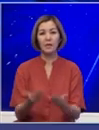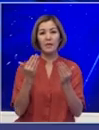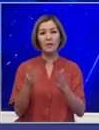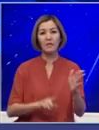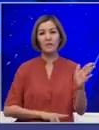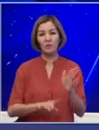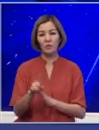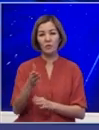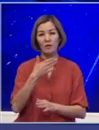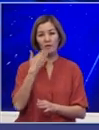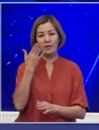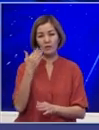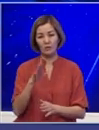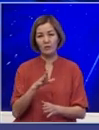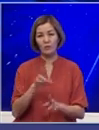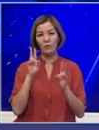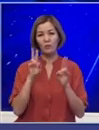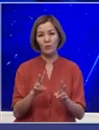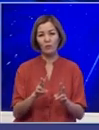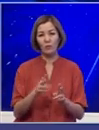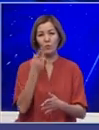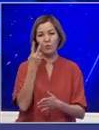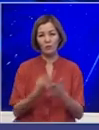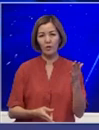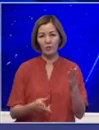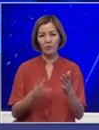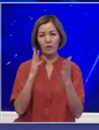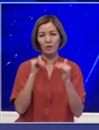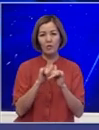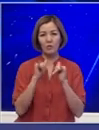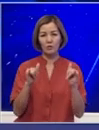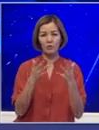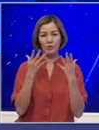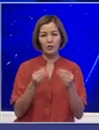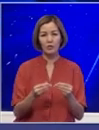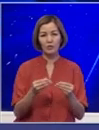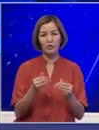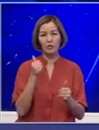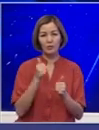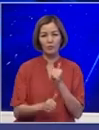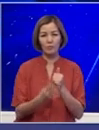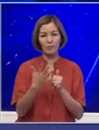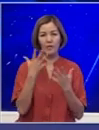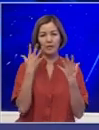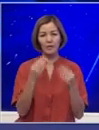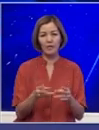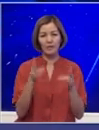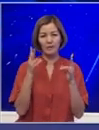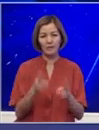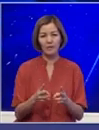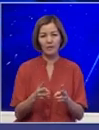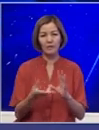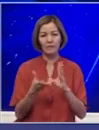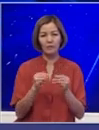Несмотря на то, что лето только началось, число людей, утонувших в воде, растет с каждым днем. За 5 дней жертвами водной стихии